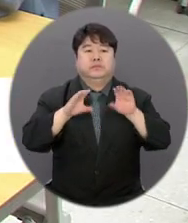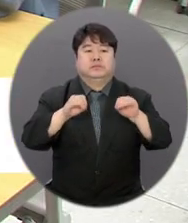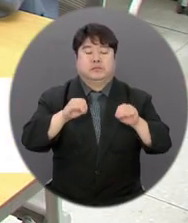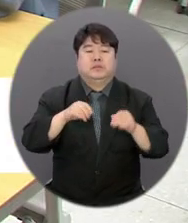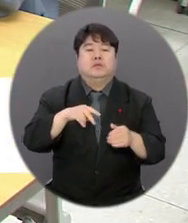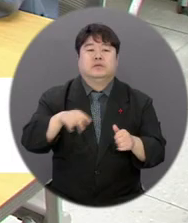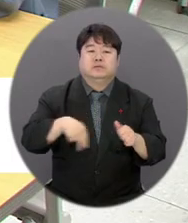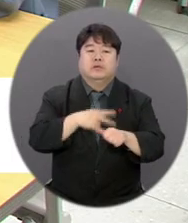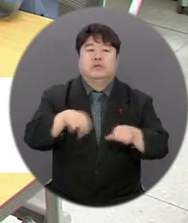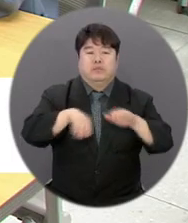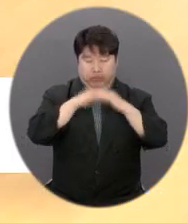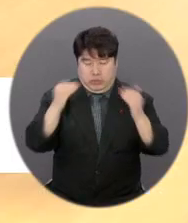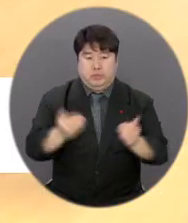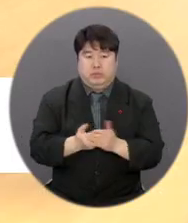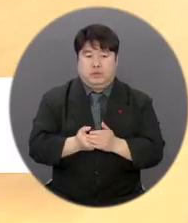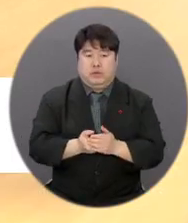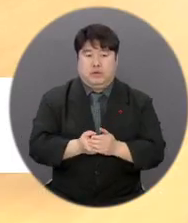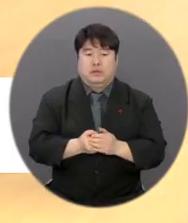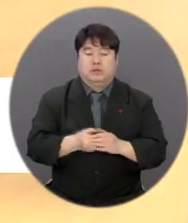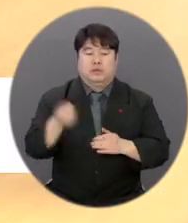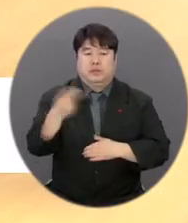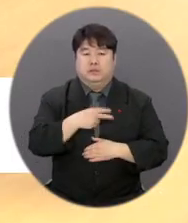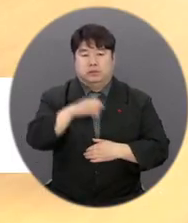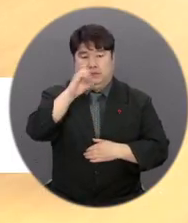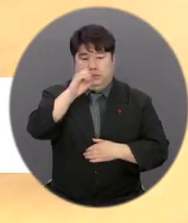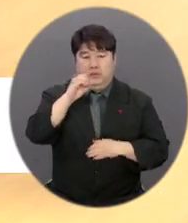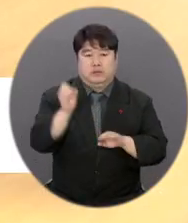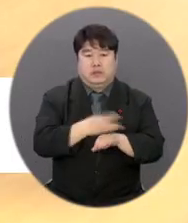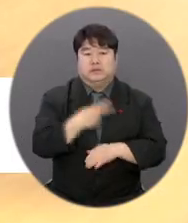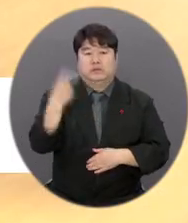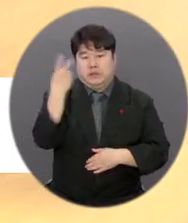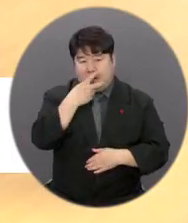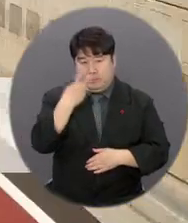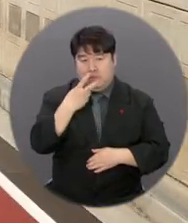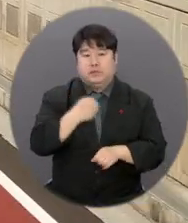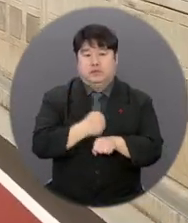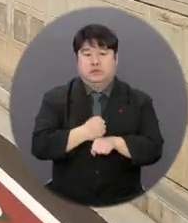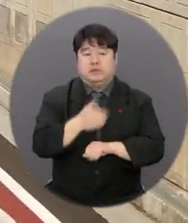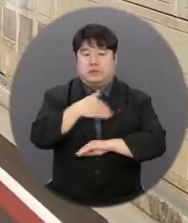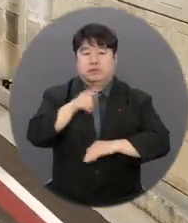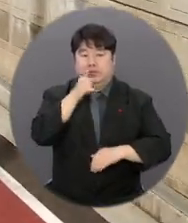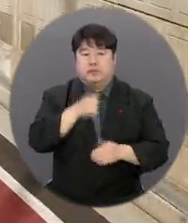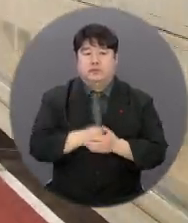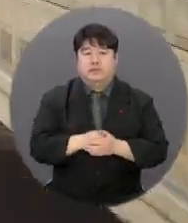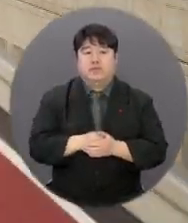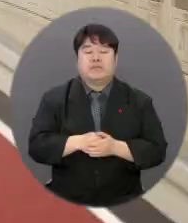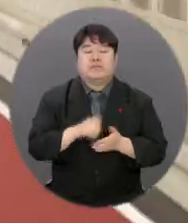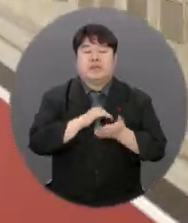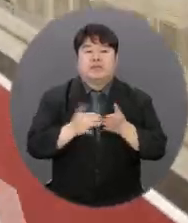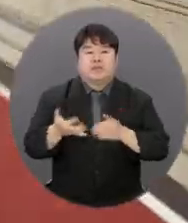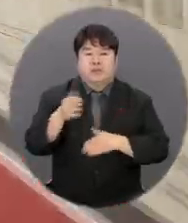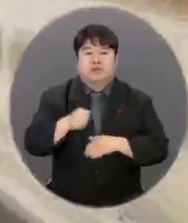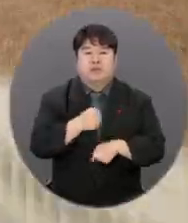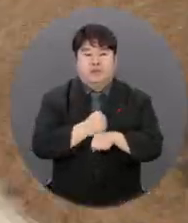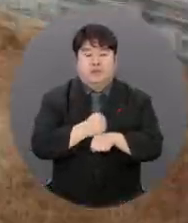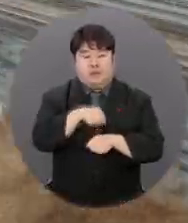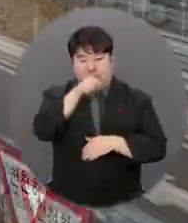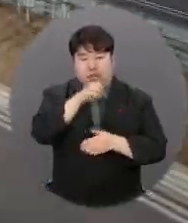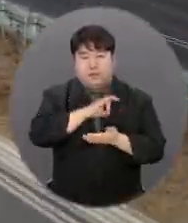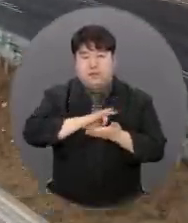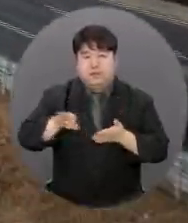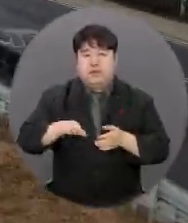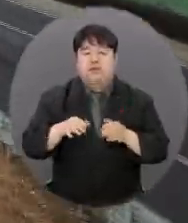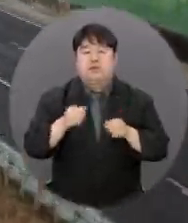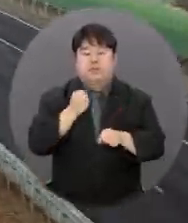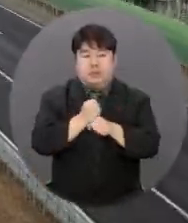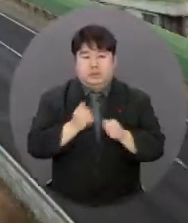상태고요. 모든 것을 제로 베이스에서 재검토해서 추진할 계획으로 있습니다. 수십억 예산을 들여서 만든 도로를